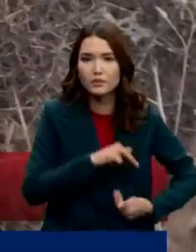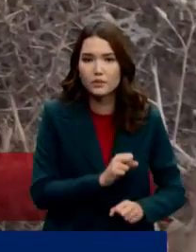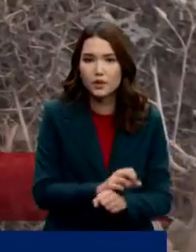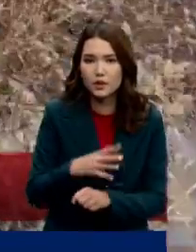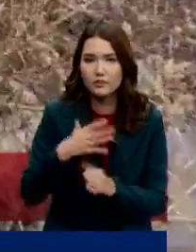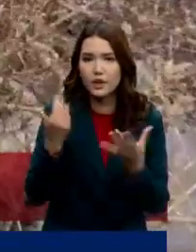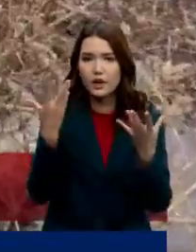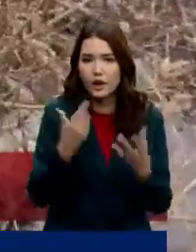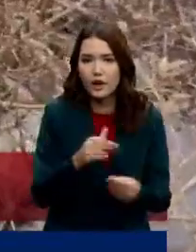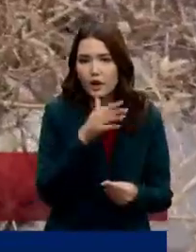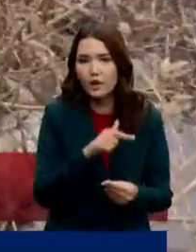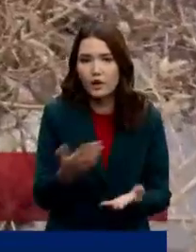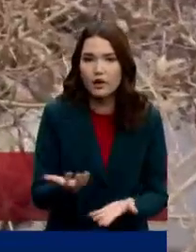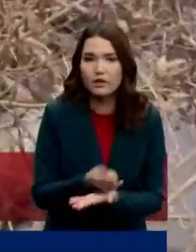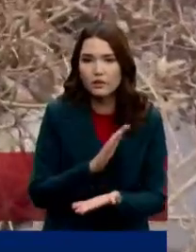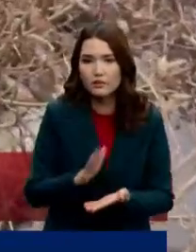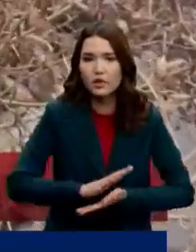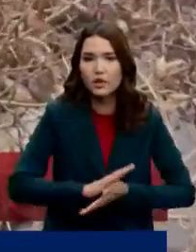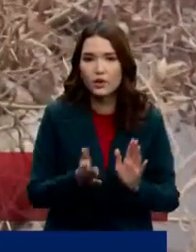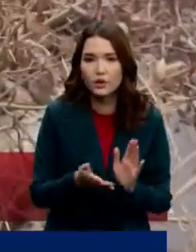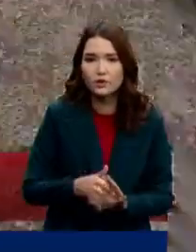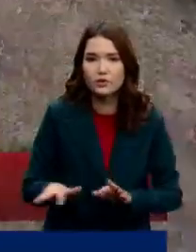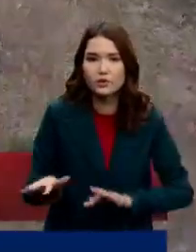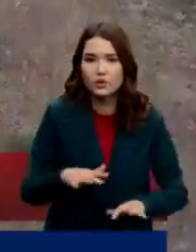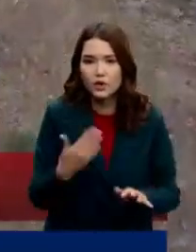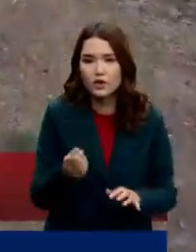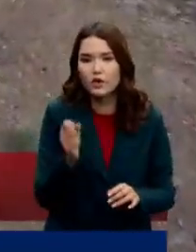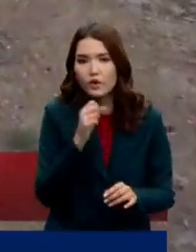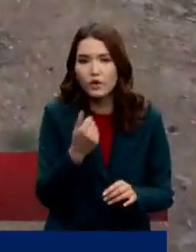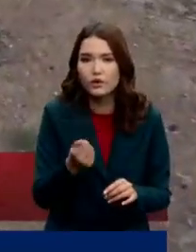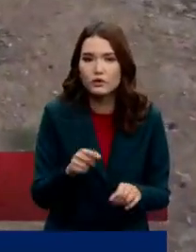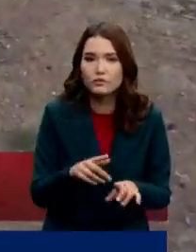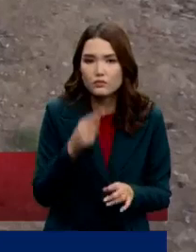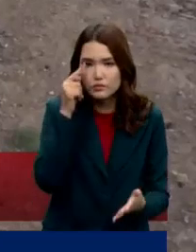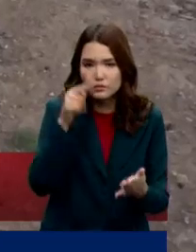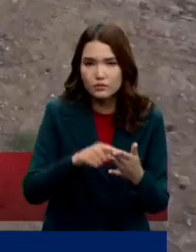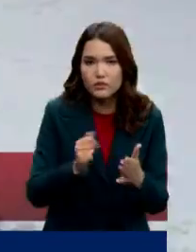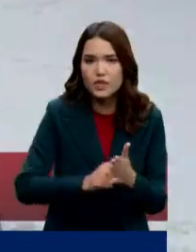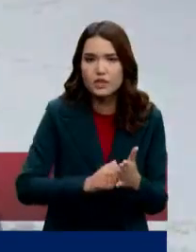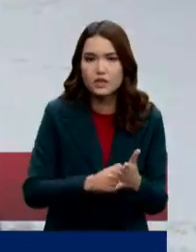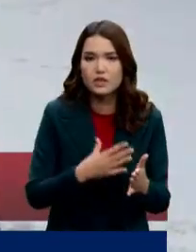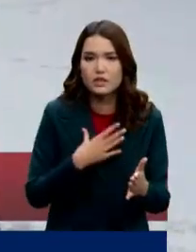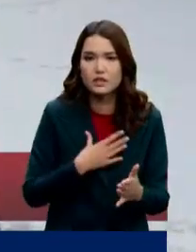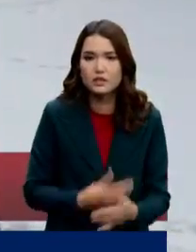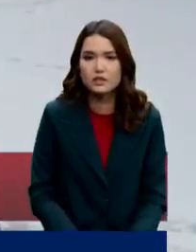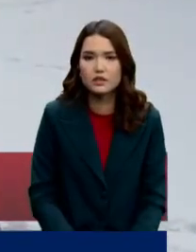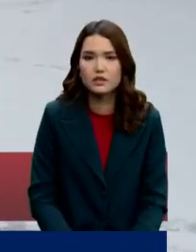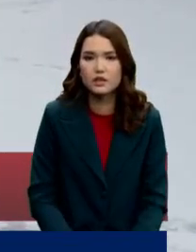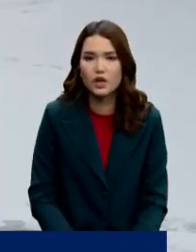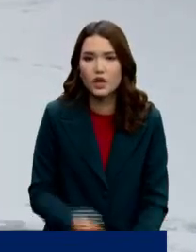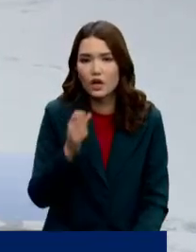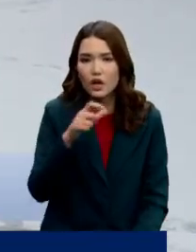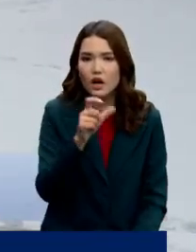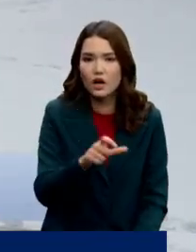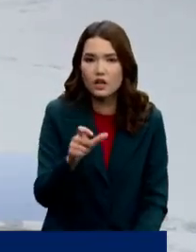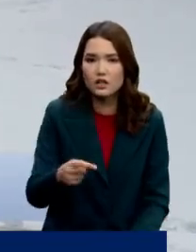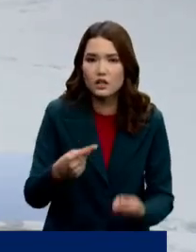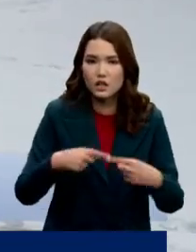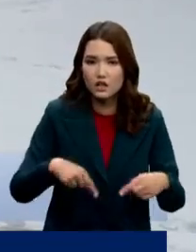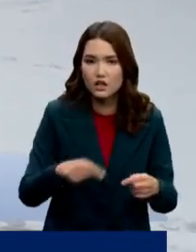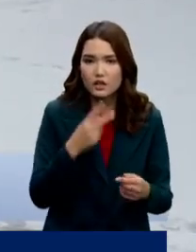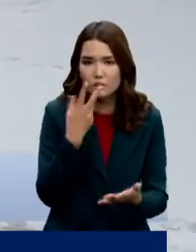Қызығы, ұрлар табылмаса да аудан атқамінерлері ұрлықты көзбен көргенде сипаттап берді. Ұрлаған азаматтар жаңа сиптің бір